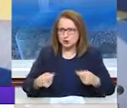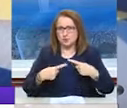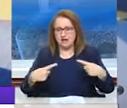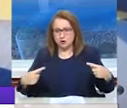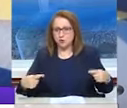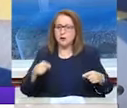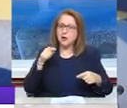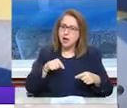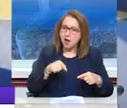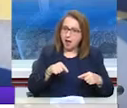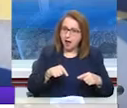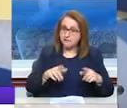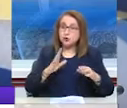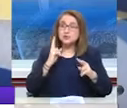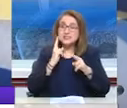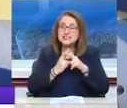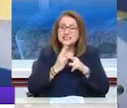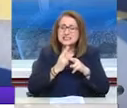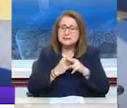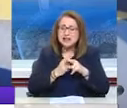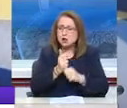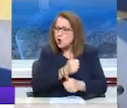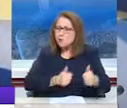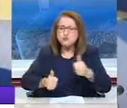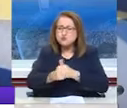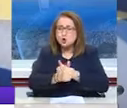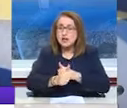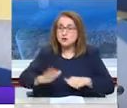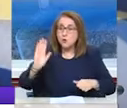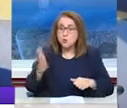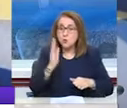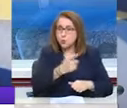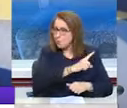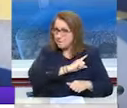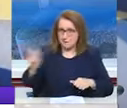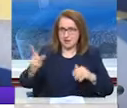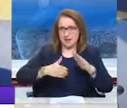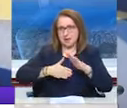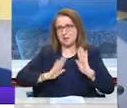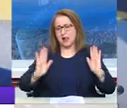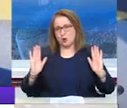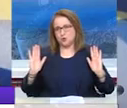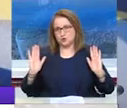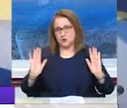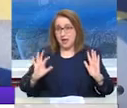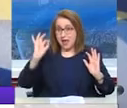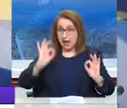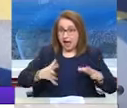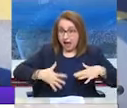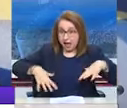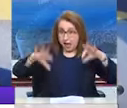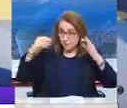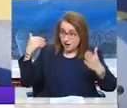διατήρηση των υφιστάμενων θέσεων απασχόλησης από την χρονική στιγμή ολοκλήρωσης των σημερινών ανακοινώσεών